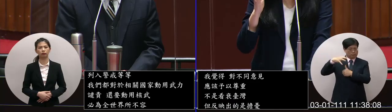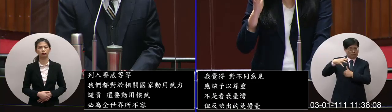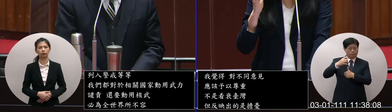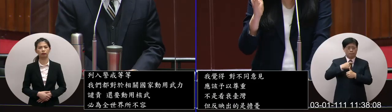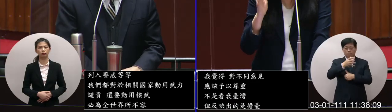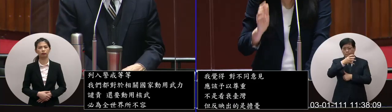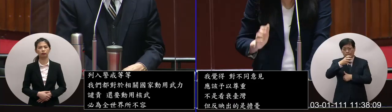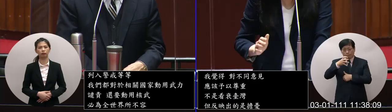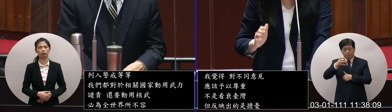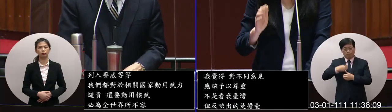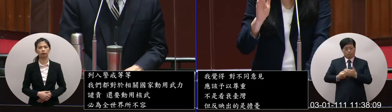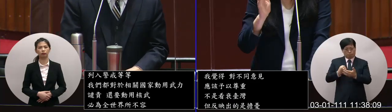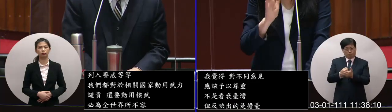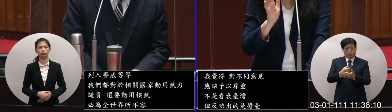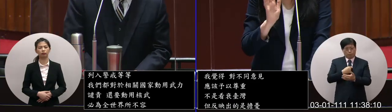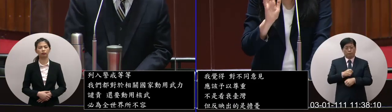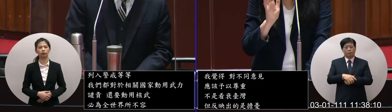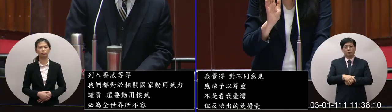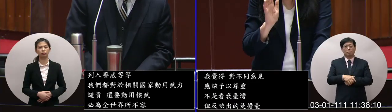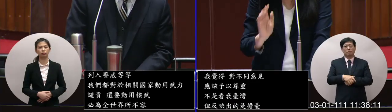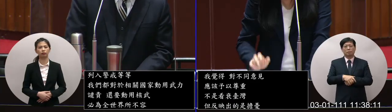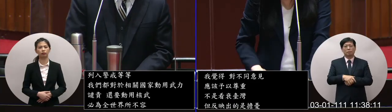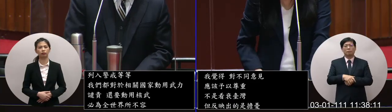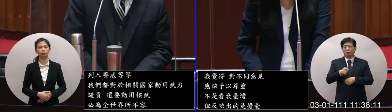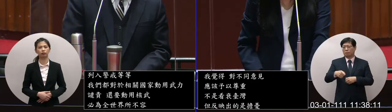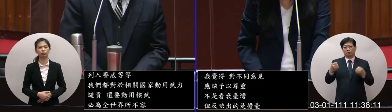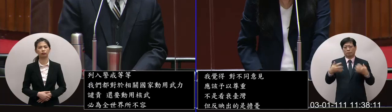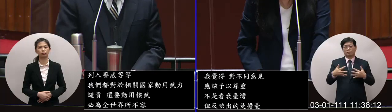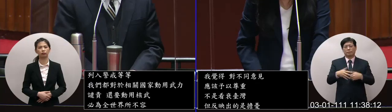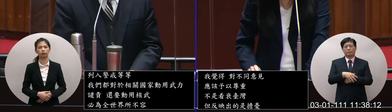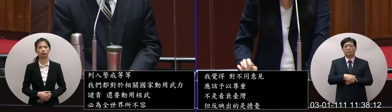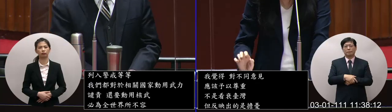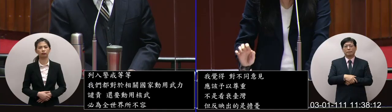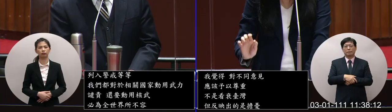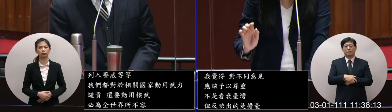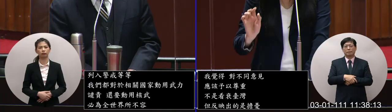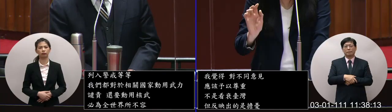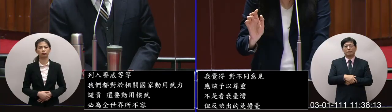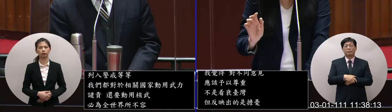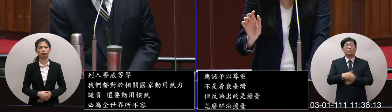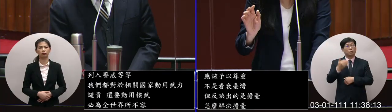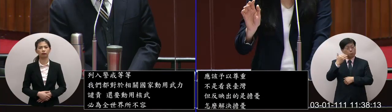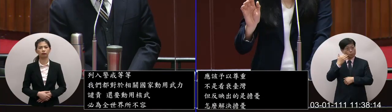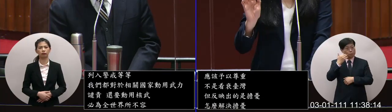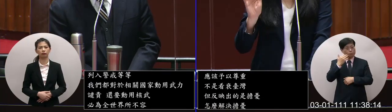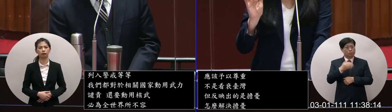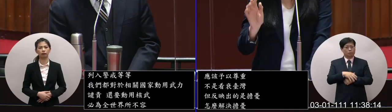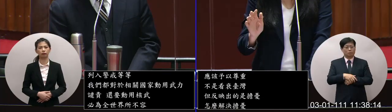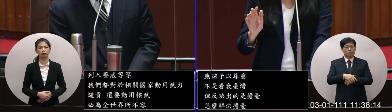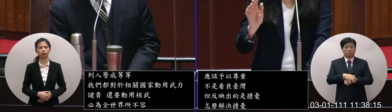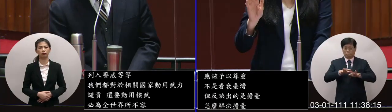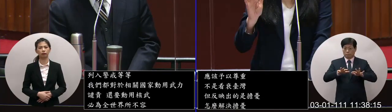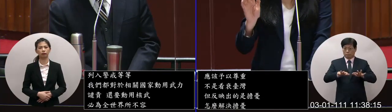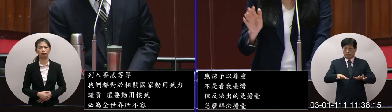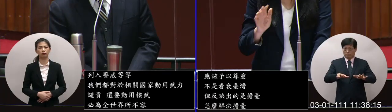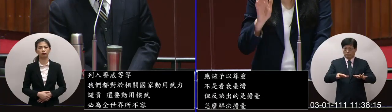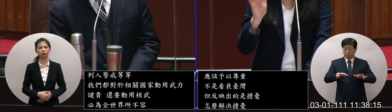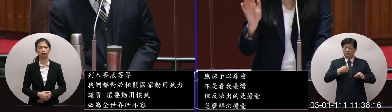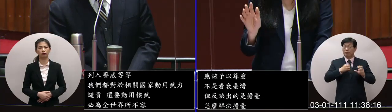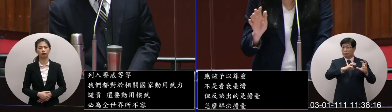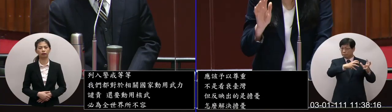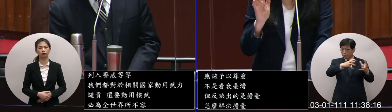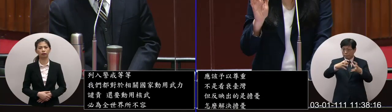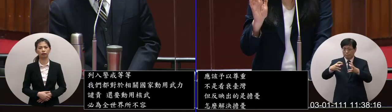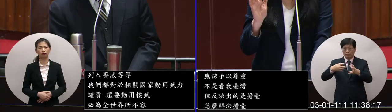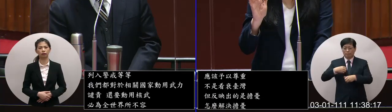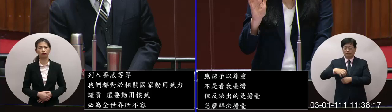个决心哦。我想这个都是没有问题的哦。那但是呢，如果说现在哦，世界